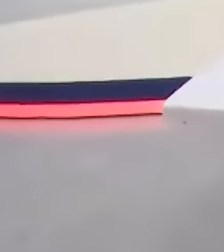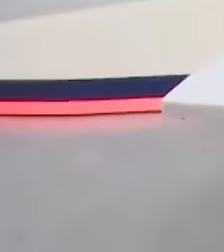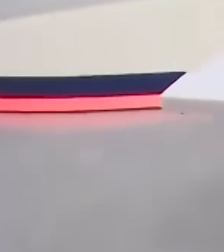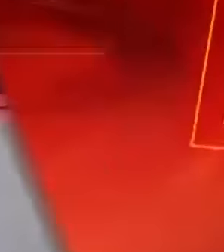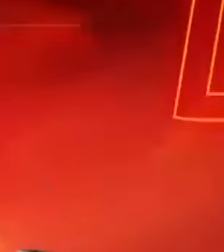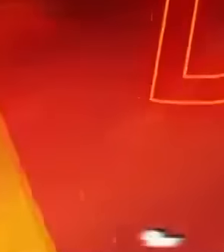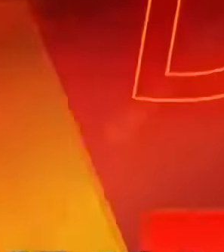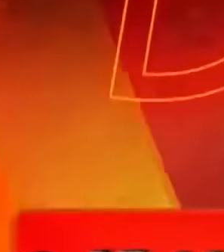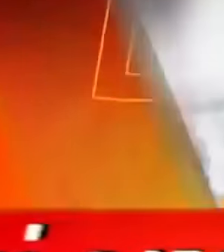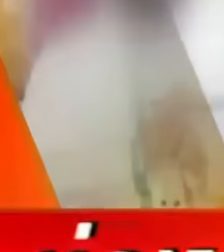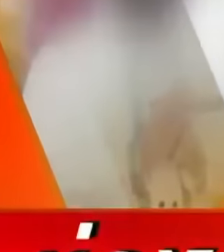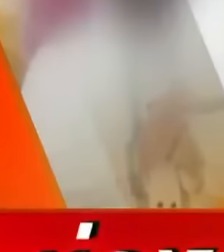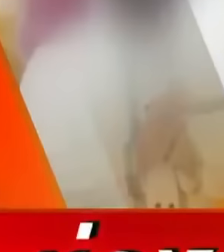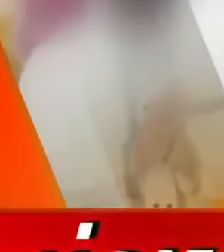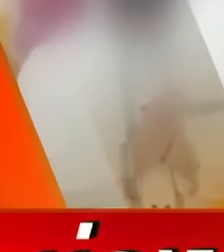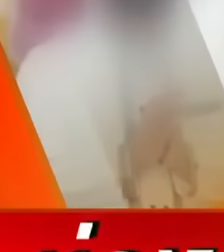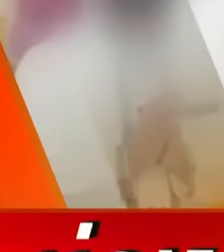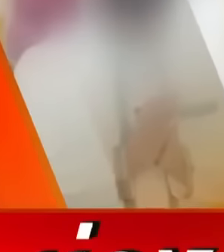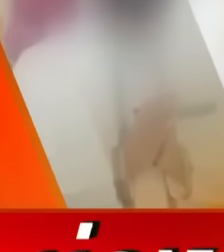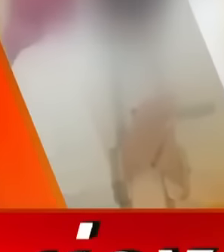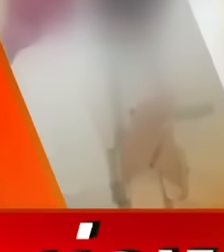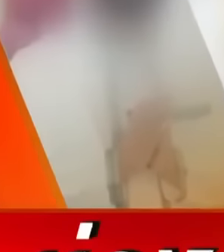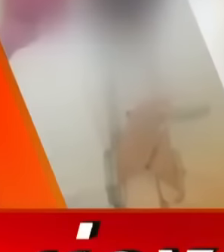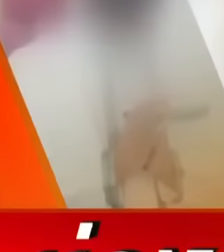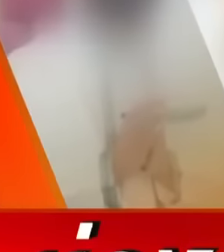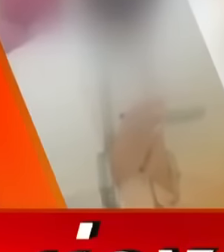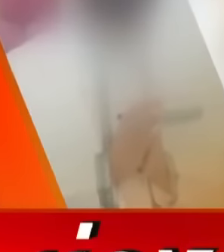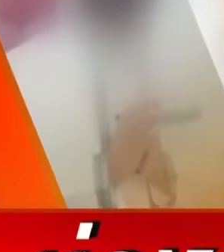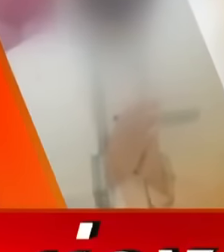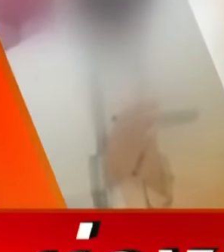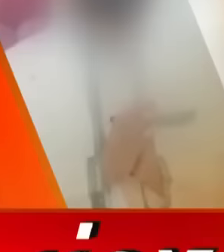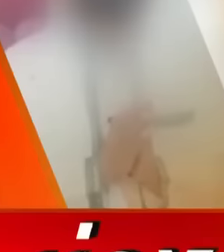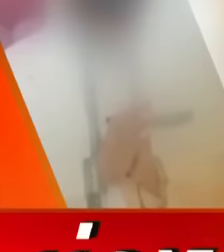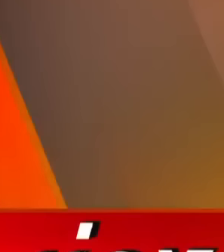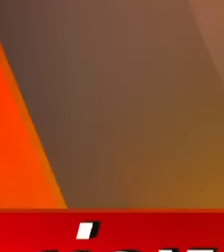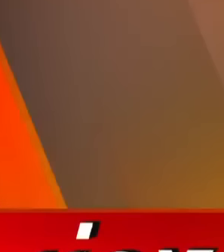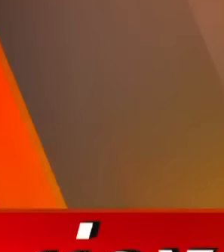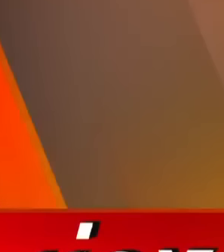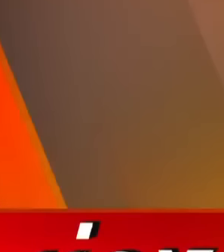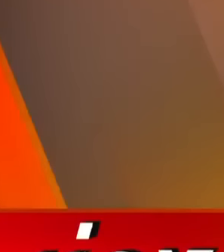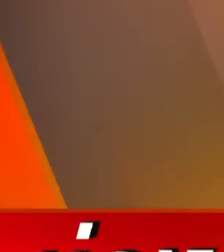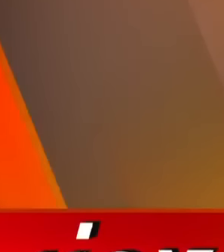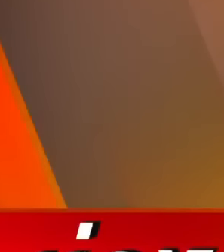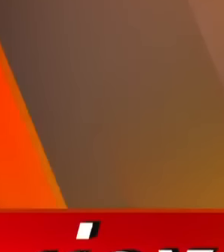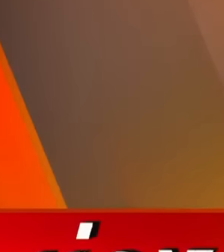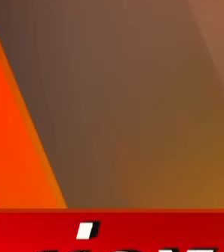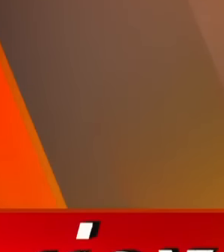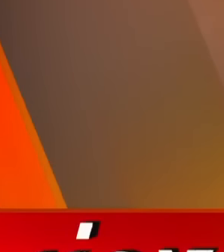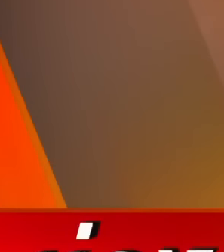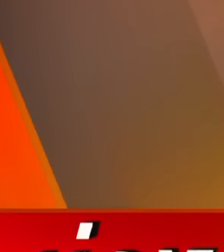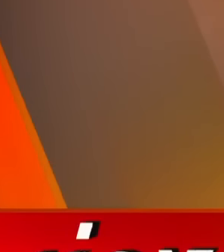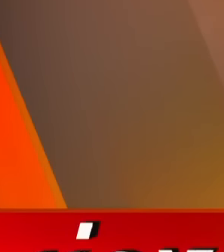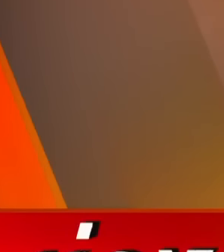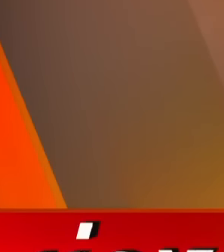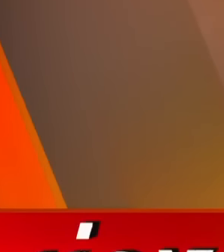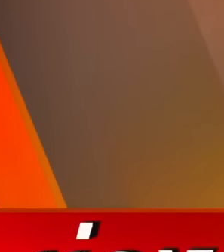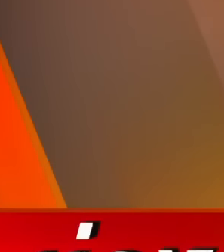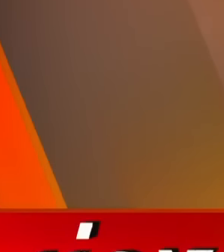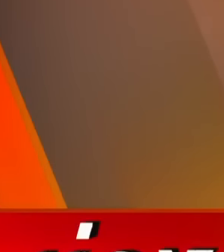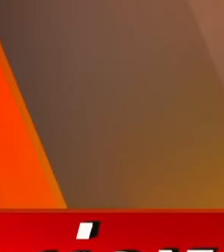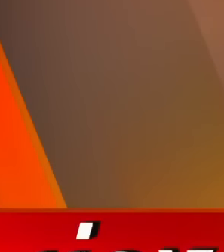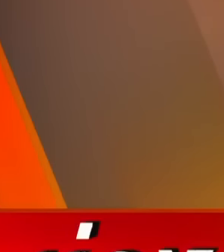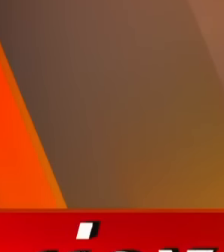อทคืออะไรนะ ชื่อน่ารักจัง เนี่ยแหละค่ะก็เพราะว่าเป็นแชร์ที่เน้นหลอกลวงพระสงฆ์แล้วก็ประชาชนโดยทั่วไปแต่ว่า